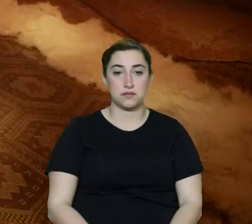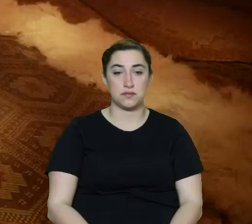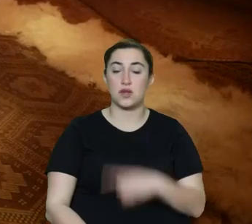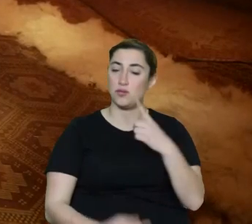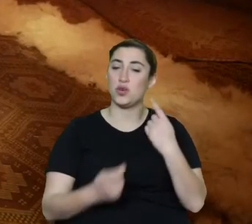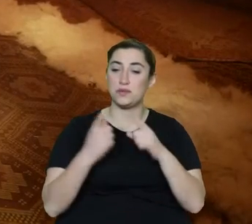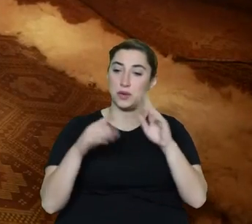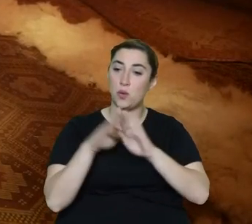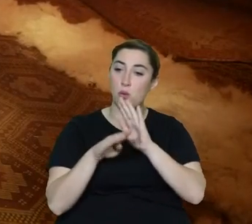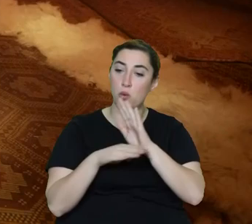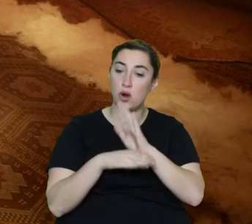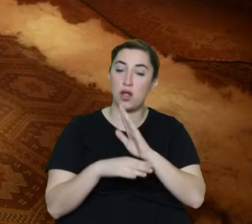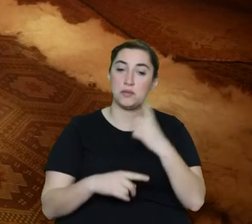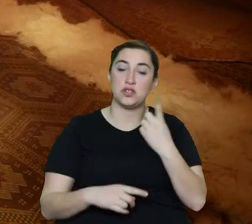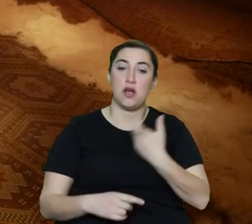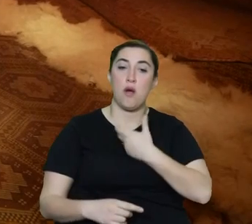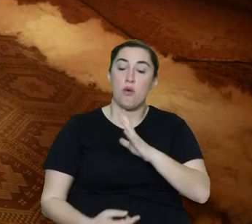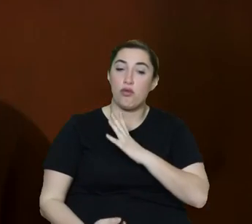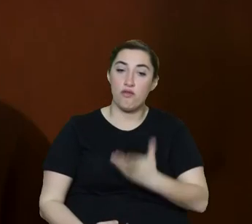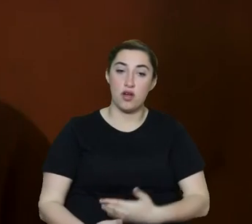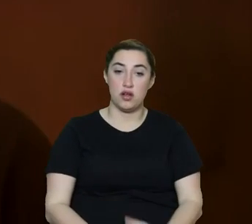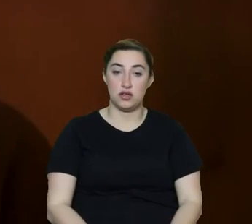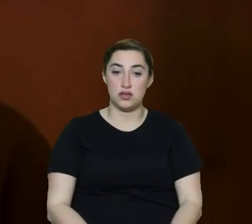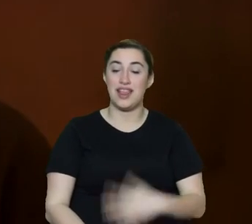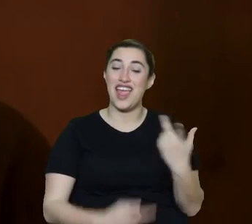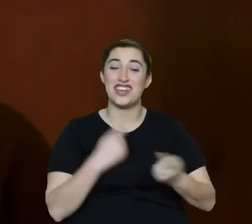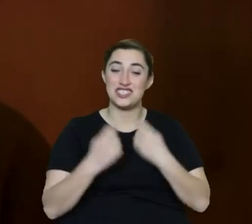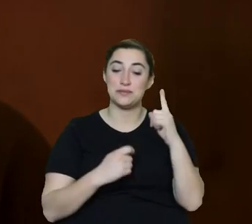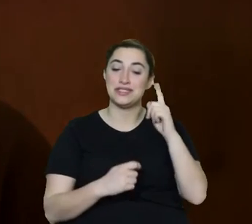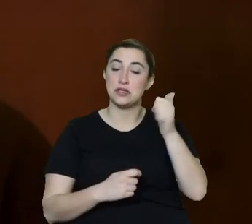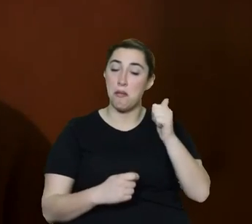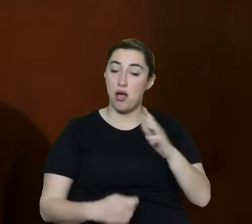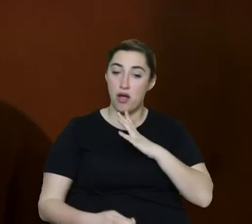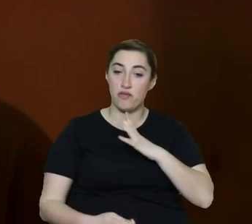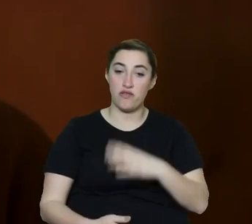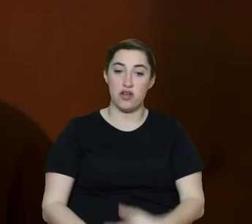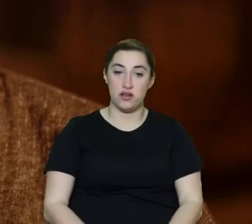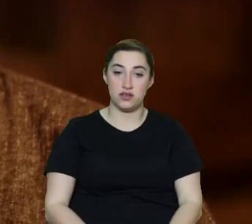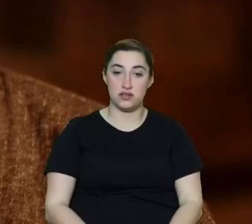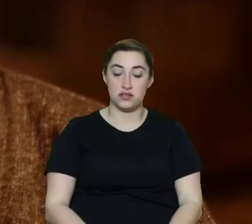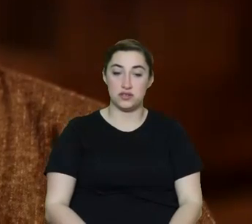O işin bir adabı, erkanı vardır. Her işin de bir zamanı vardır.